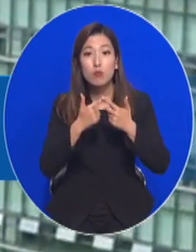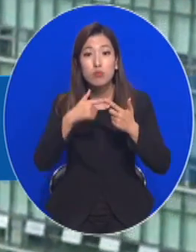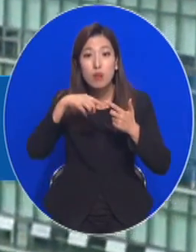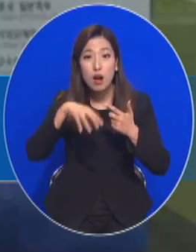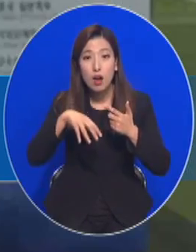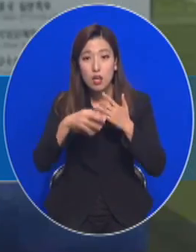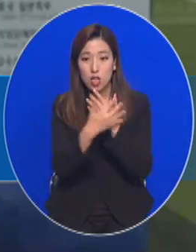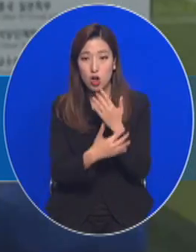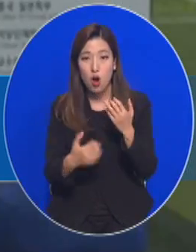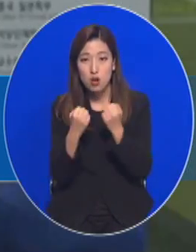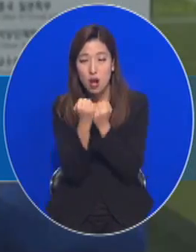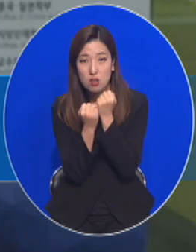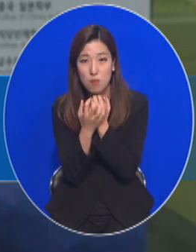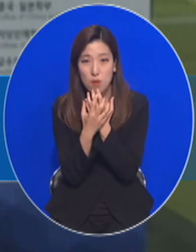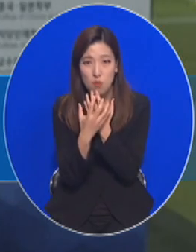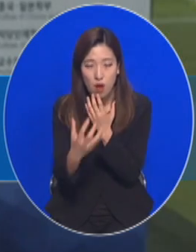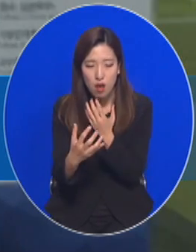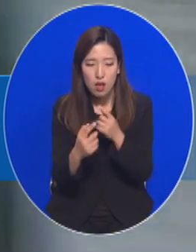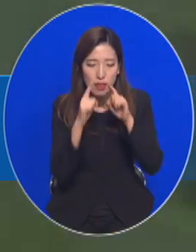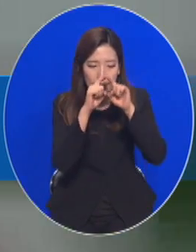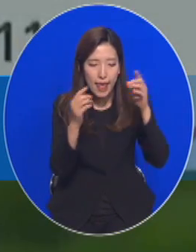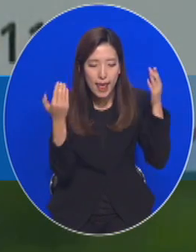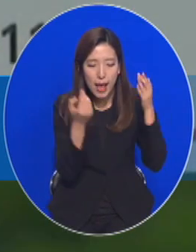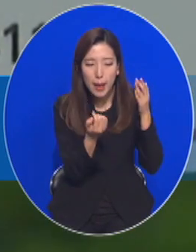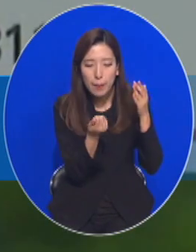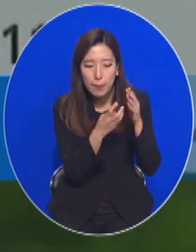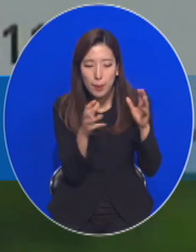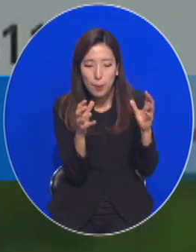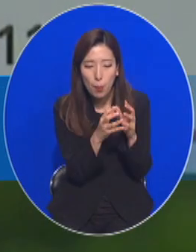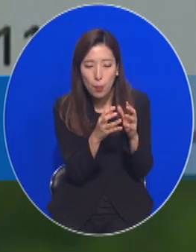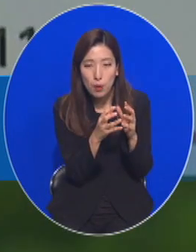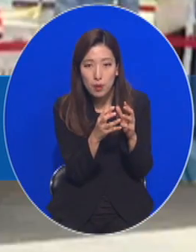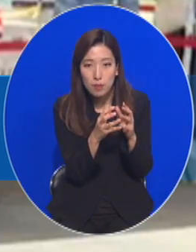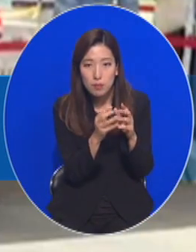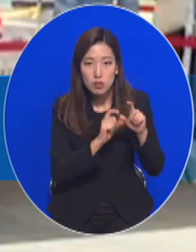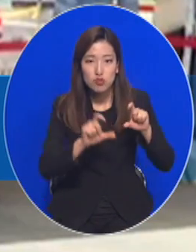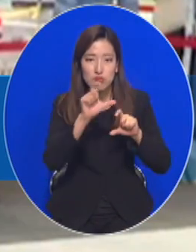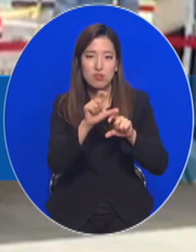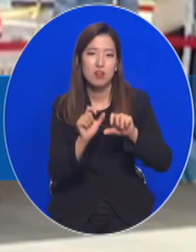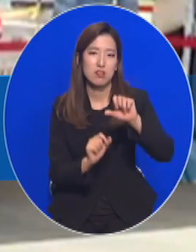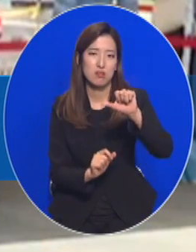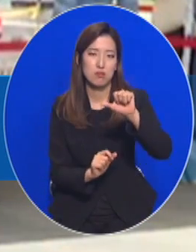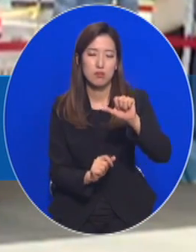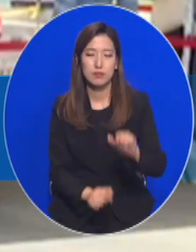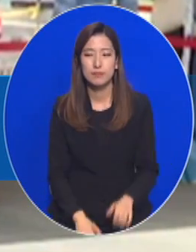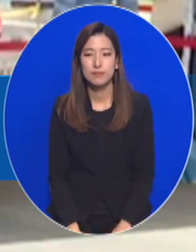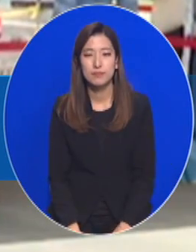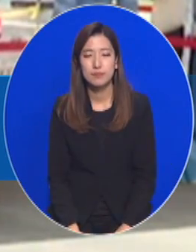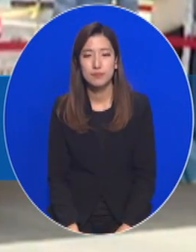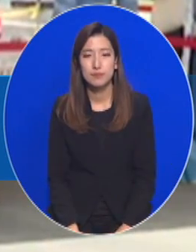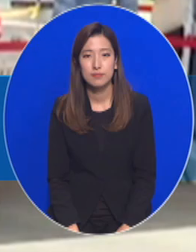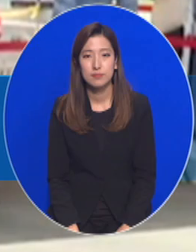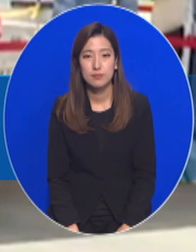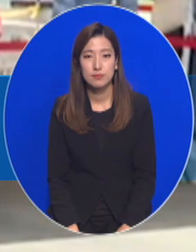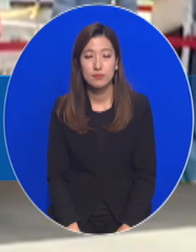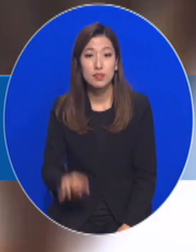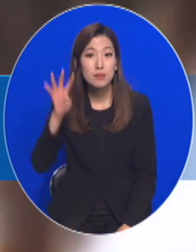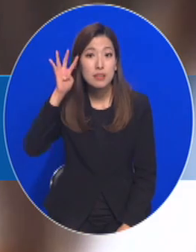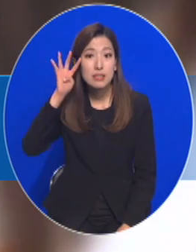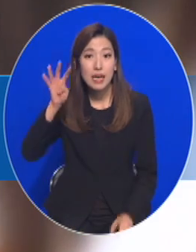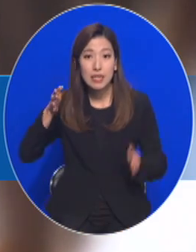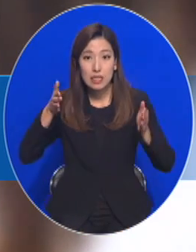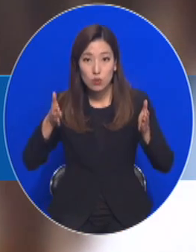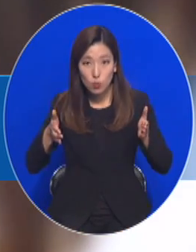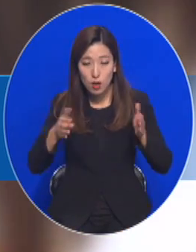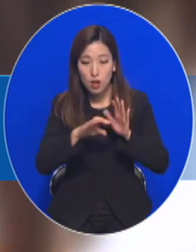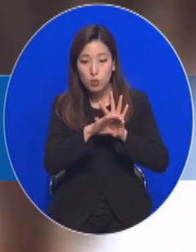대학내 소모임을 중심으로 확진 자 다섯 명의 나왔습니다 전체 신규 억 진자 규모가 사흘 연속 두 자리 수로